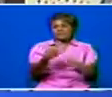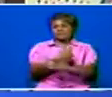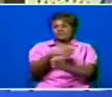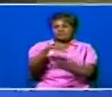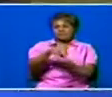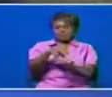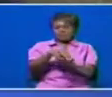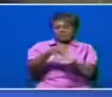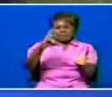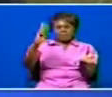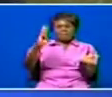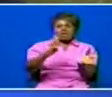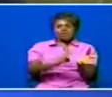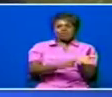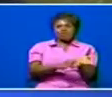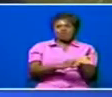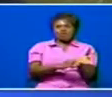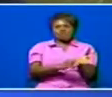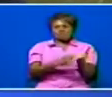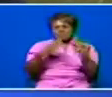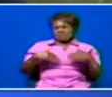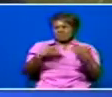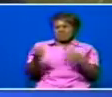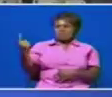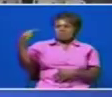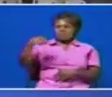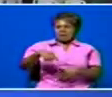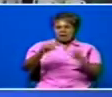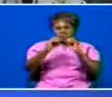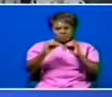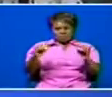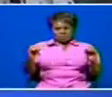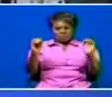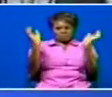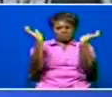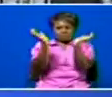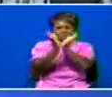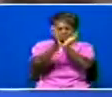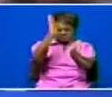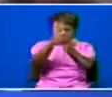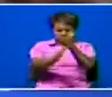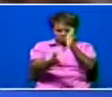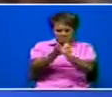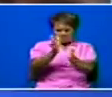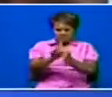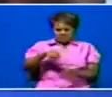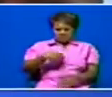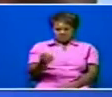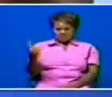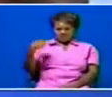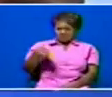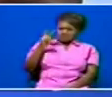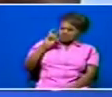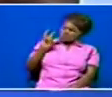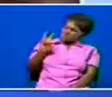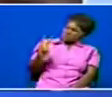katika kaunti ya Migori ambako wakazi walisusia hafla ya kitaifa, kiwanja kikibakia mahame. Sisi tumekuja tu hapa yani